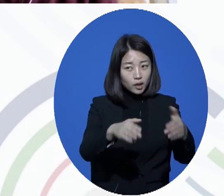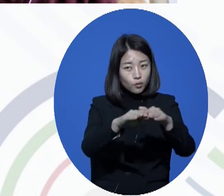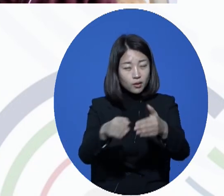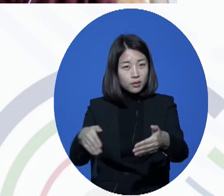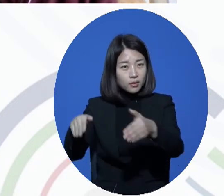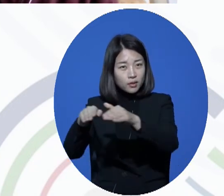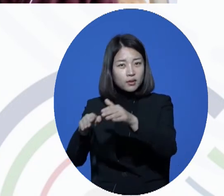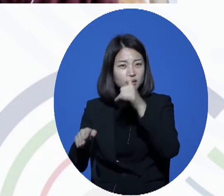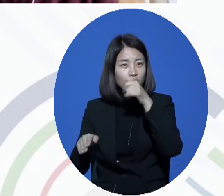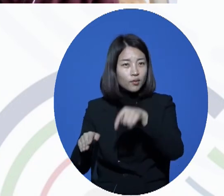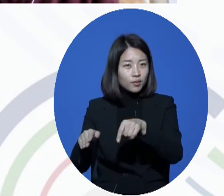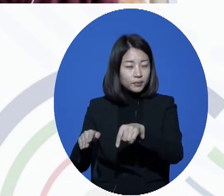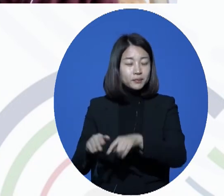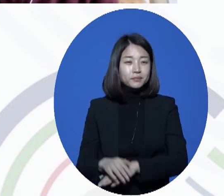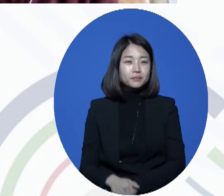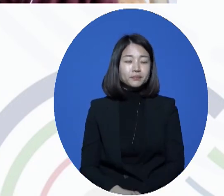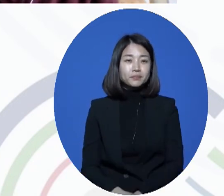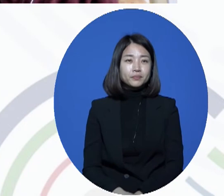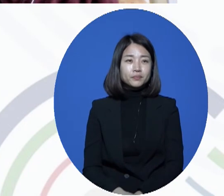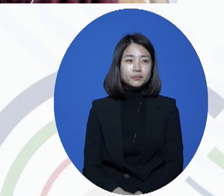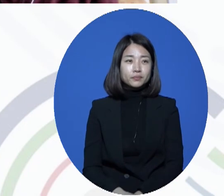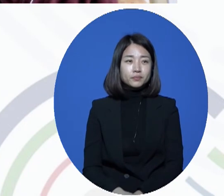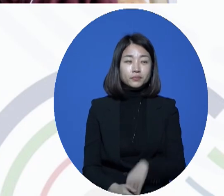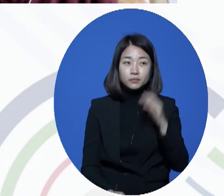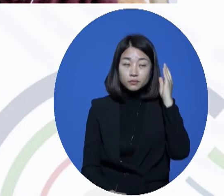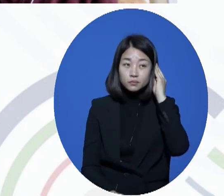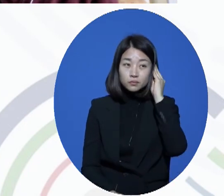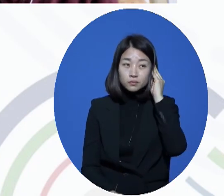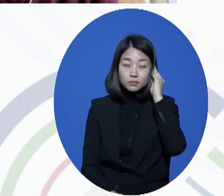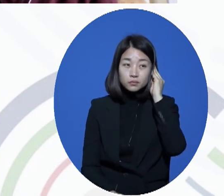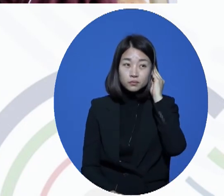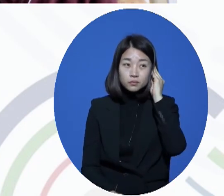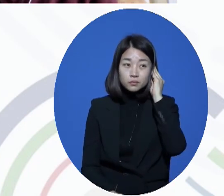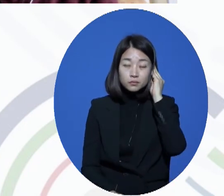기관들로 구성이 되어 있습니다. Validity Foundation,